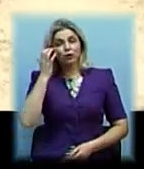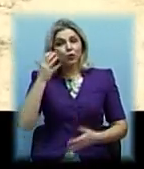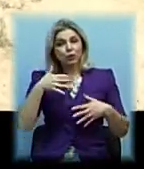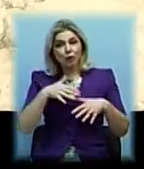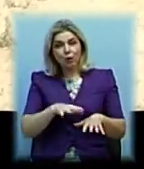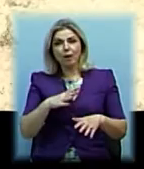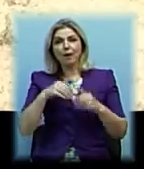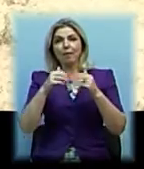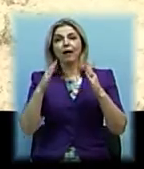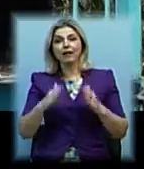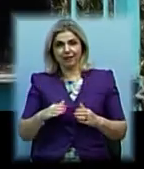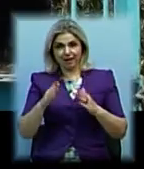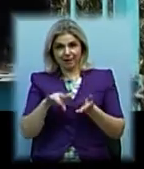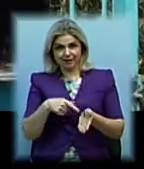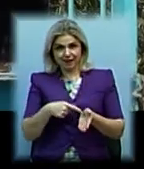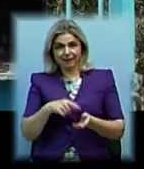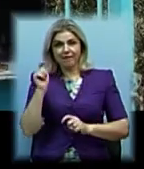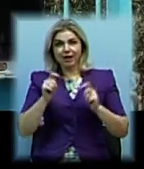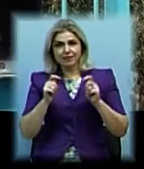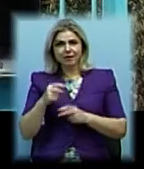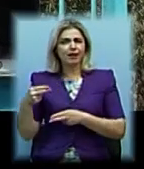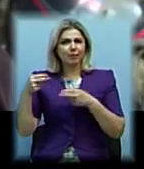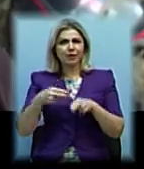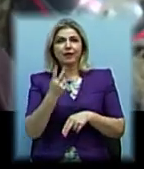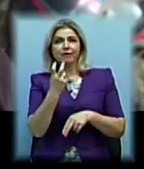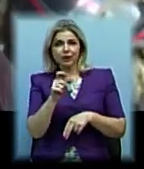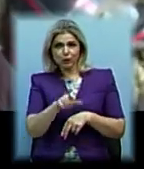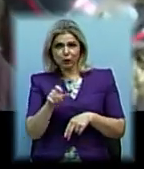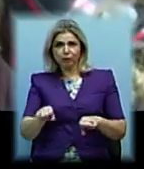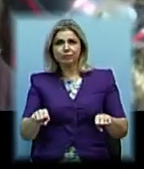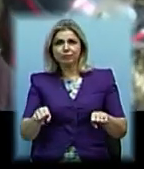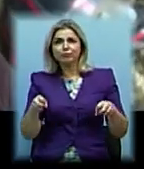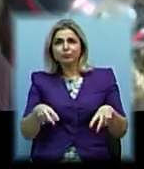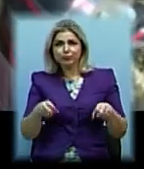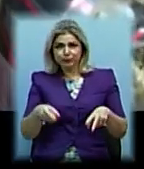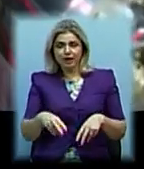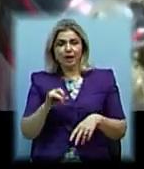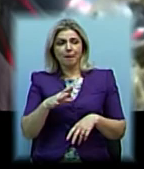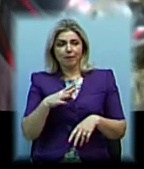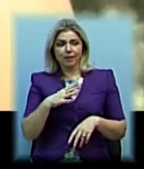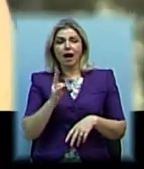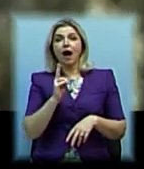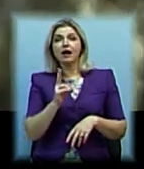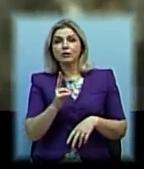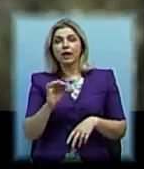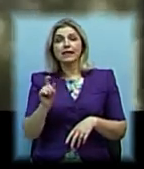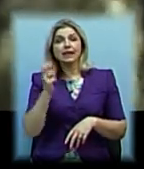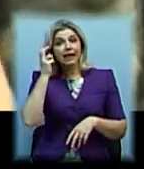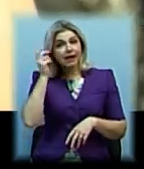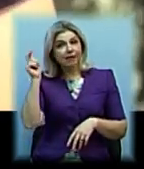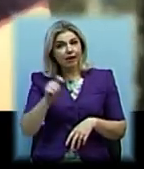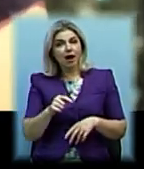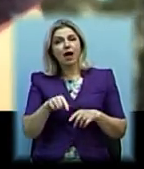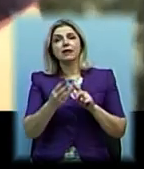розмістили наметове містечко. На фестиваль приїхали 200 байкерів. Серед них 27-річний Олександр Кондауров. Приїхав з Києва. Це його